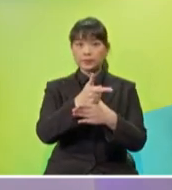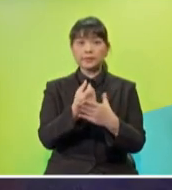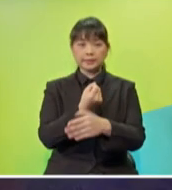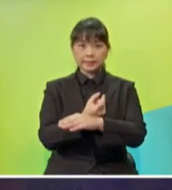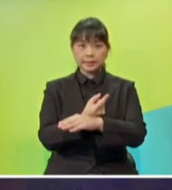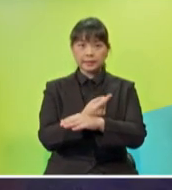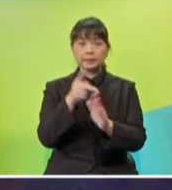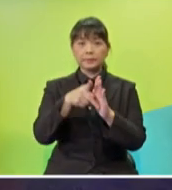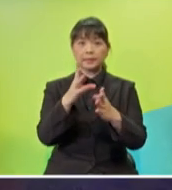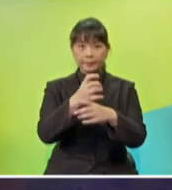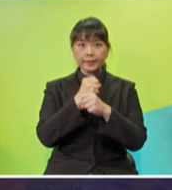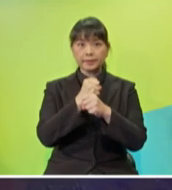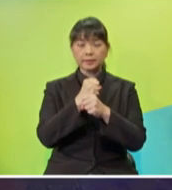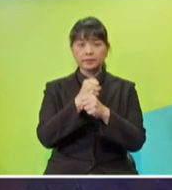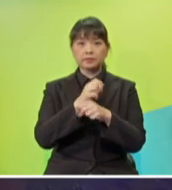pendapat